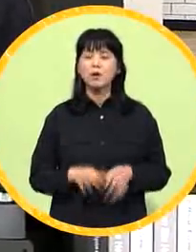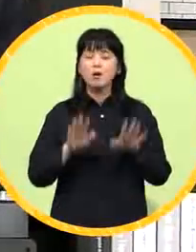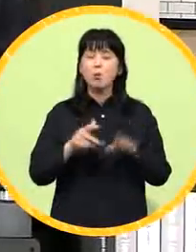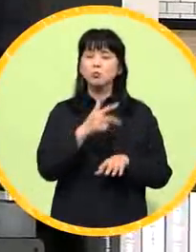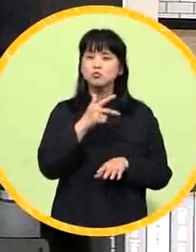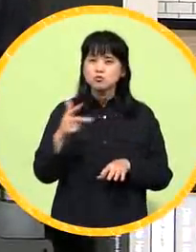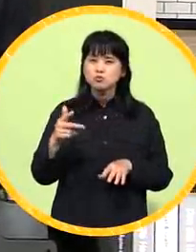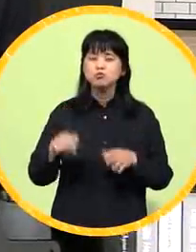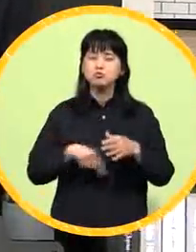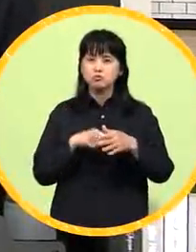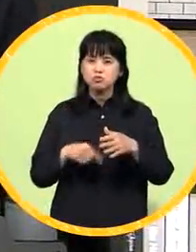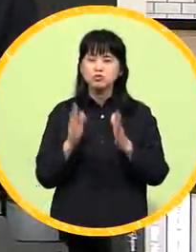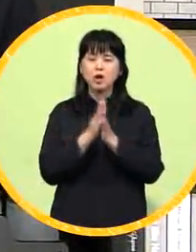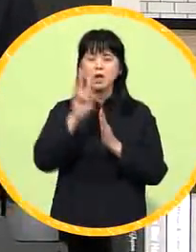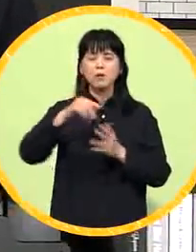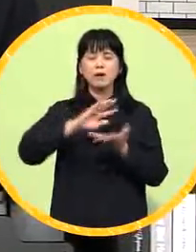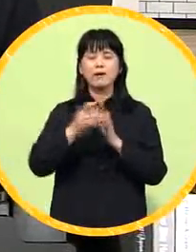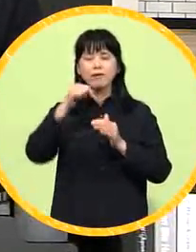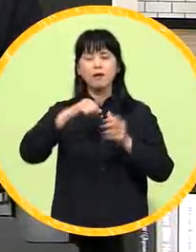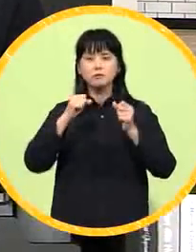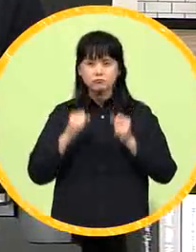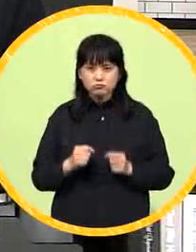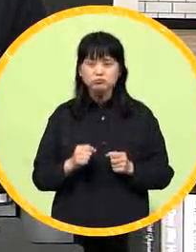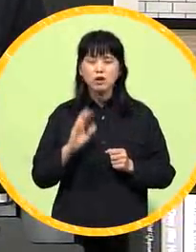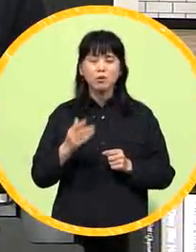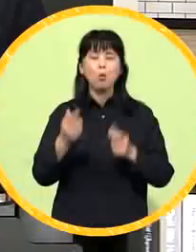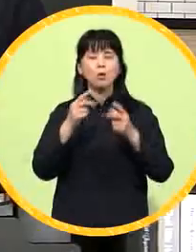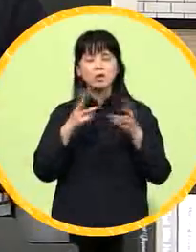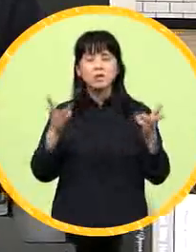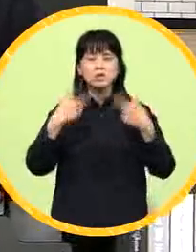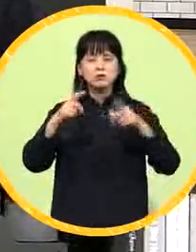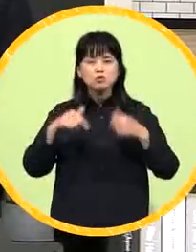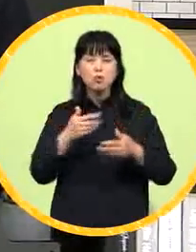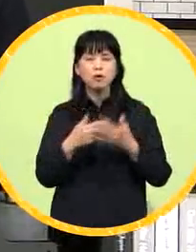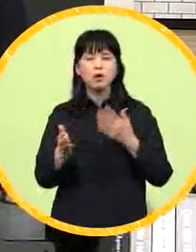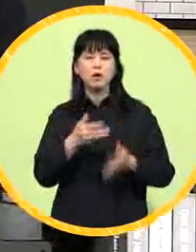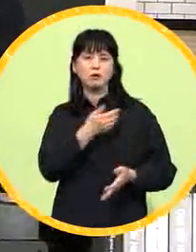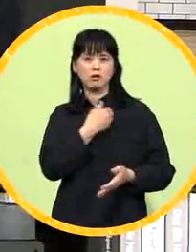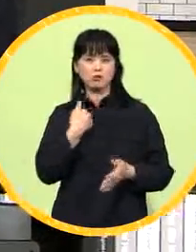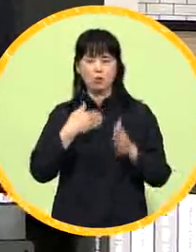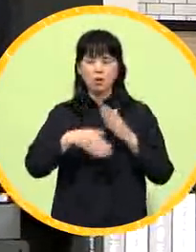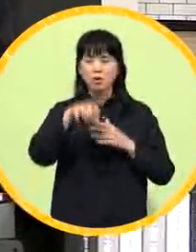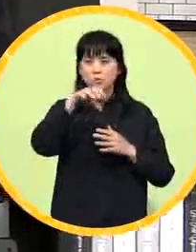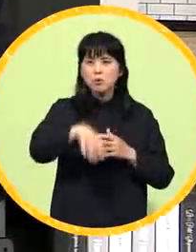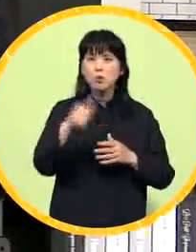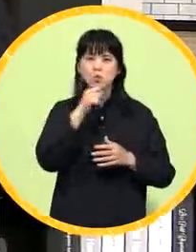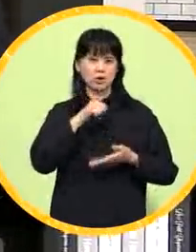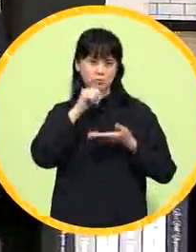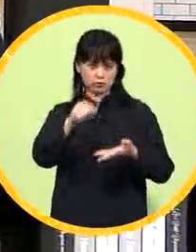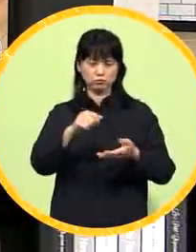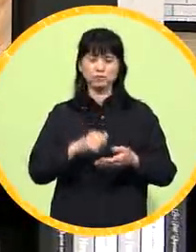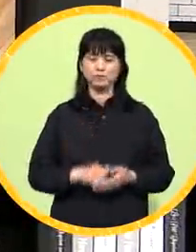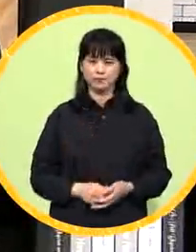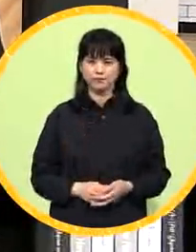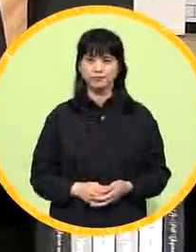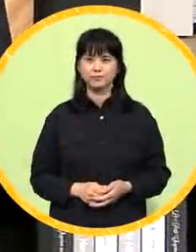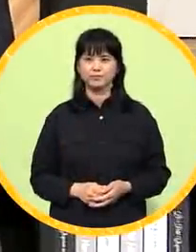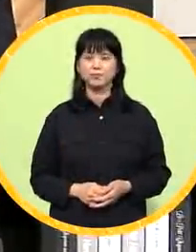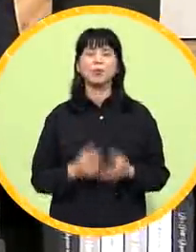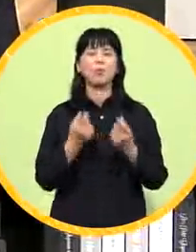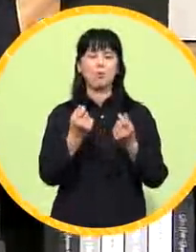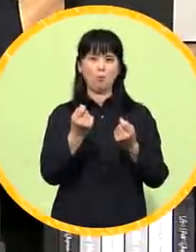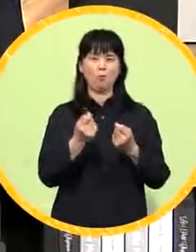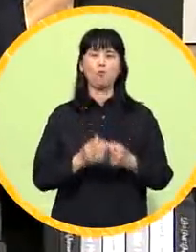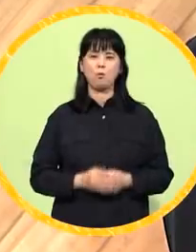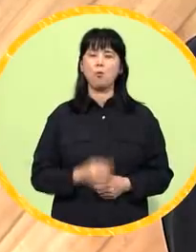今週はですね神奈川県内にいながら非日常を味わえるおでかけスポットを紹介するんですよねうーんですそう